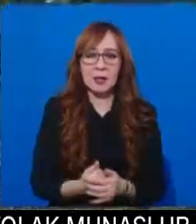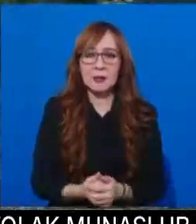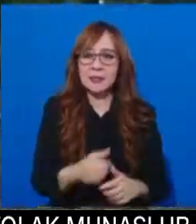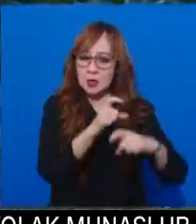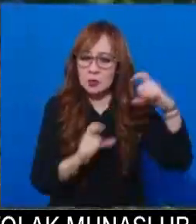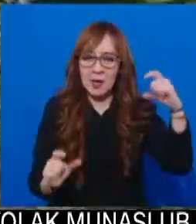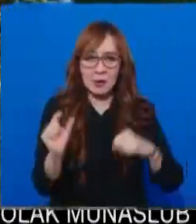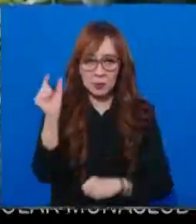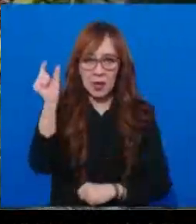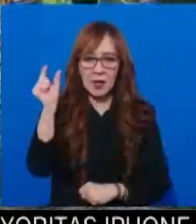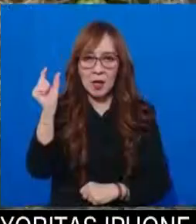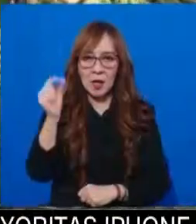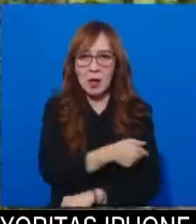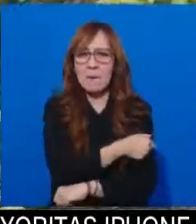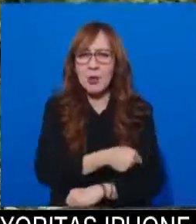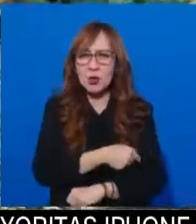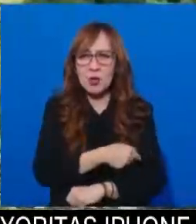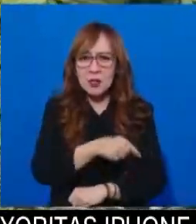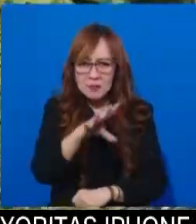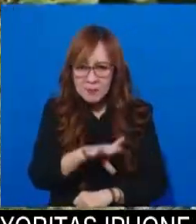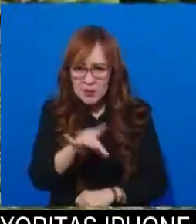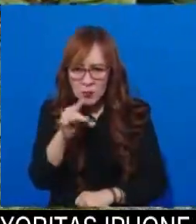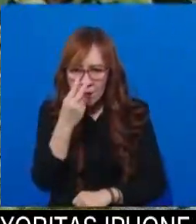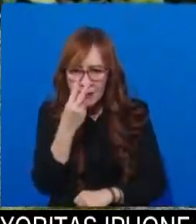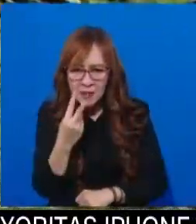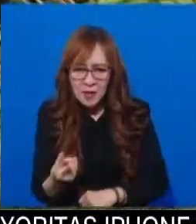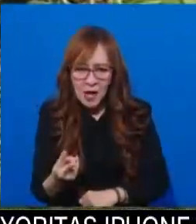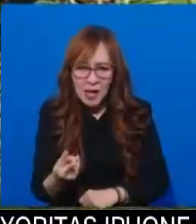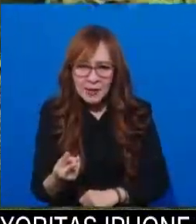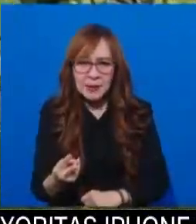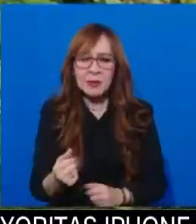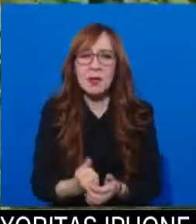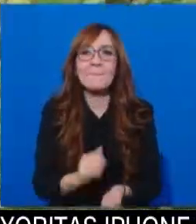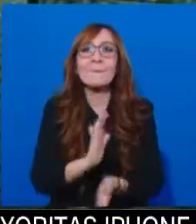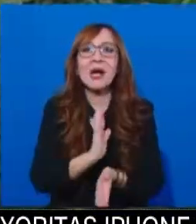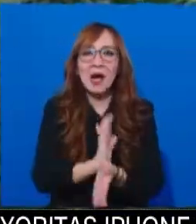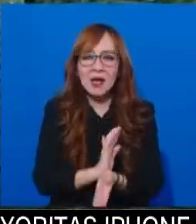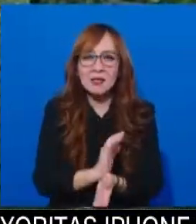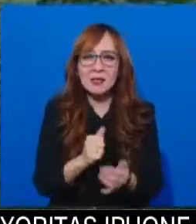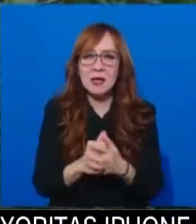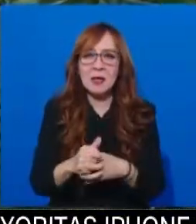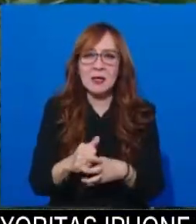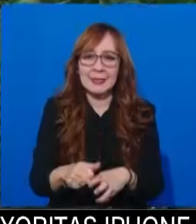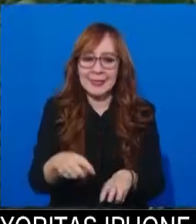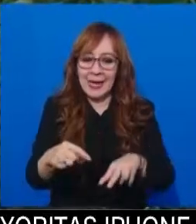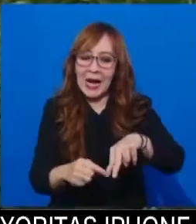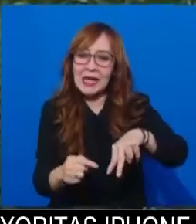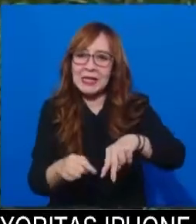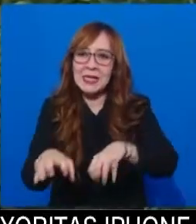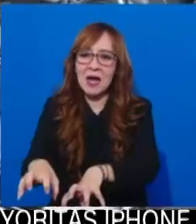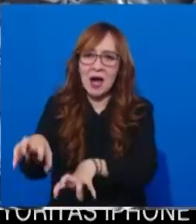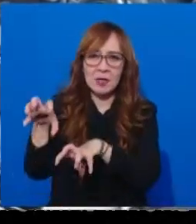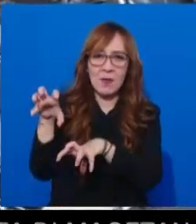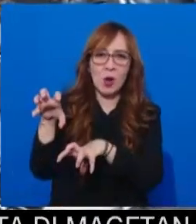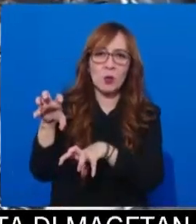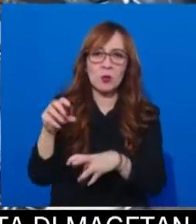Mandailing Natal, petugas menemukan jejak tapak harimau. Lokasi temuan jejak harimau hanya sekitar 2 km dari permukiman, sehingga membuat